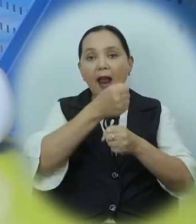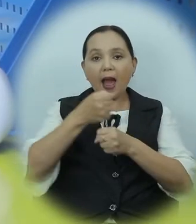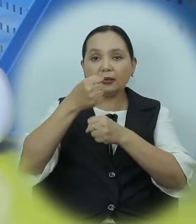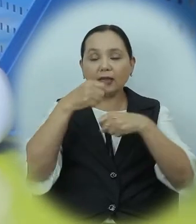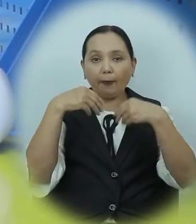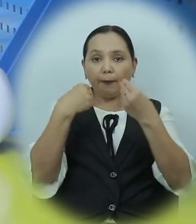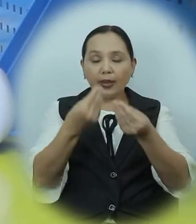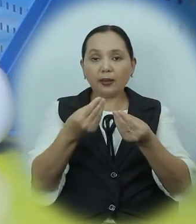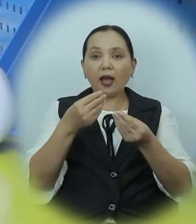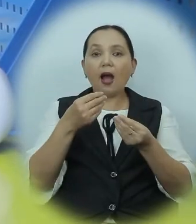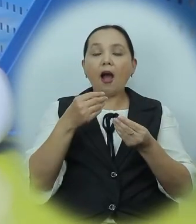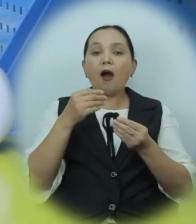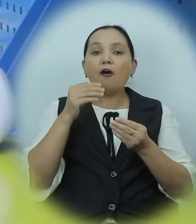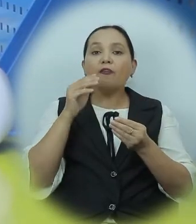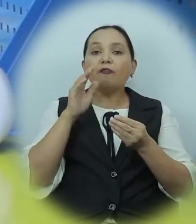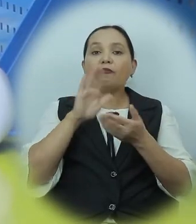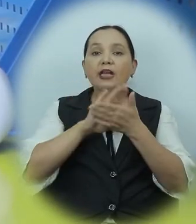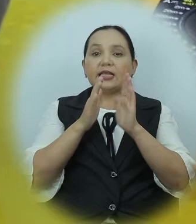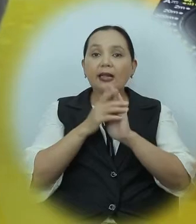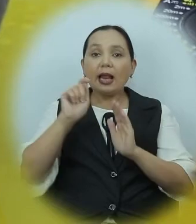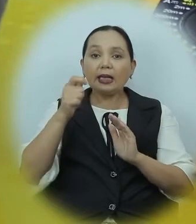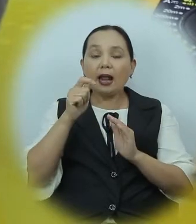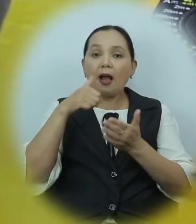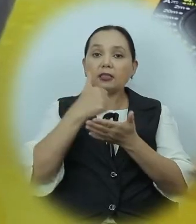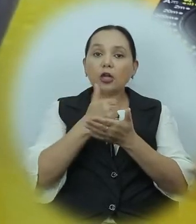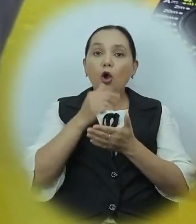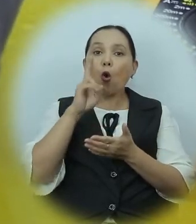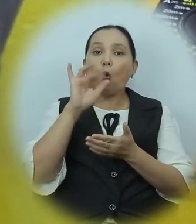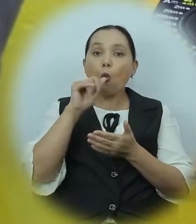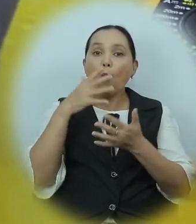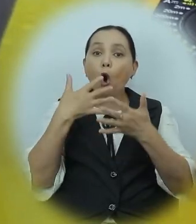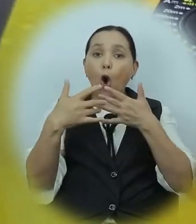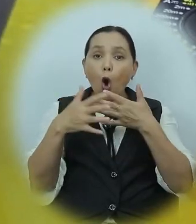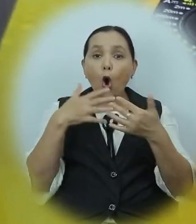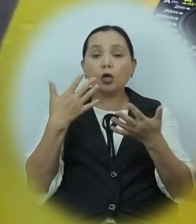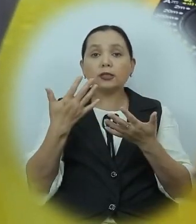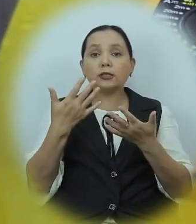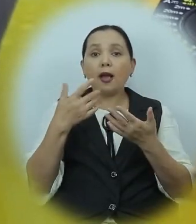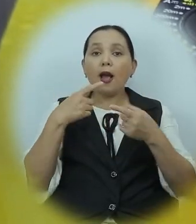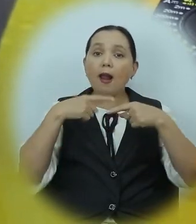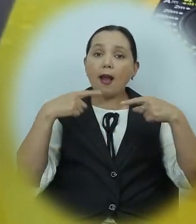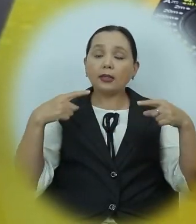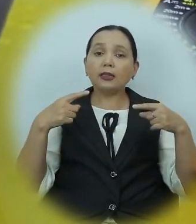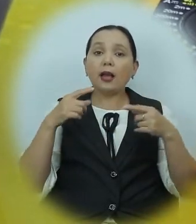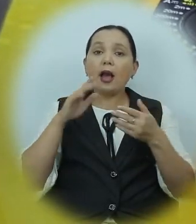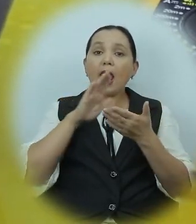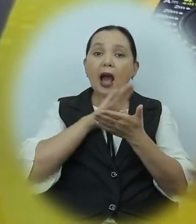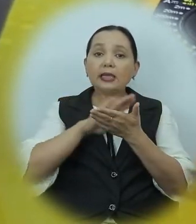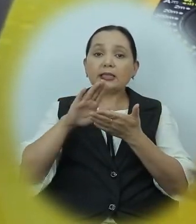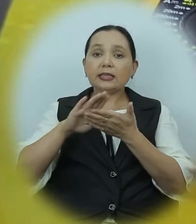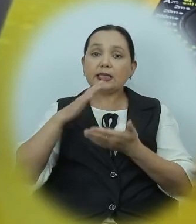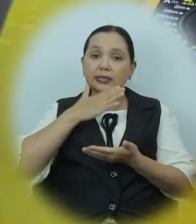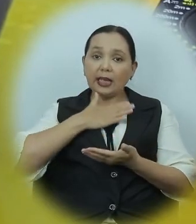Vaziyatlar kalitini kontaktlari asosan qumqog'oz yo natfillar yordamida asta-sekinlik